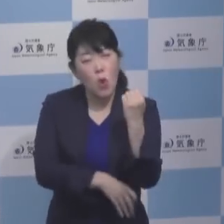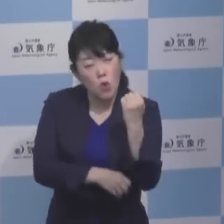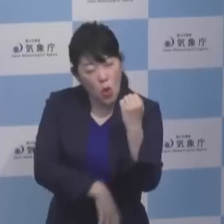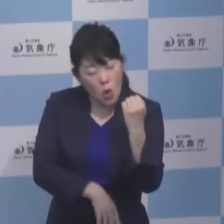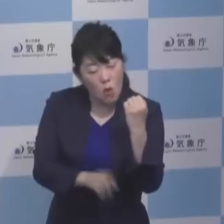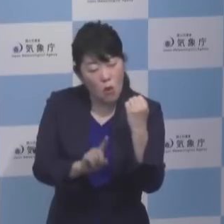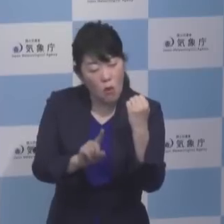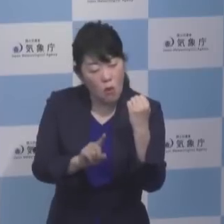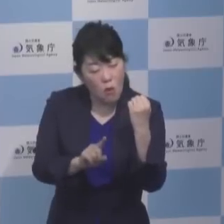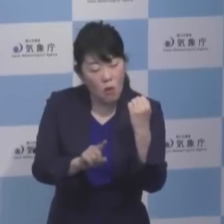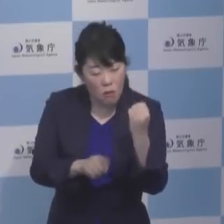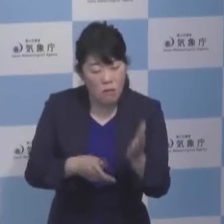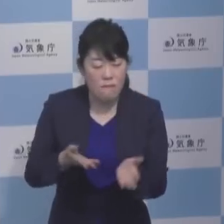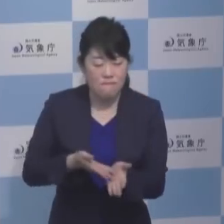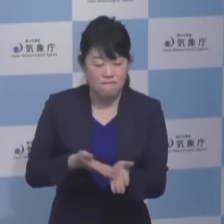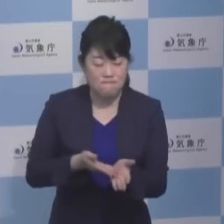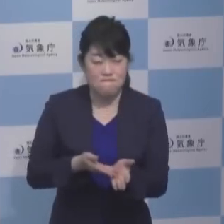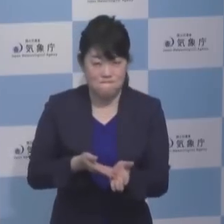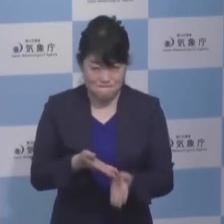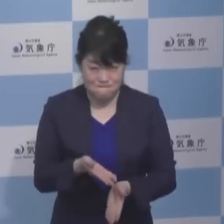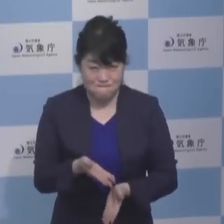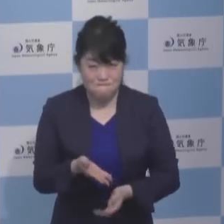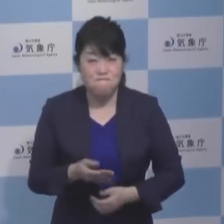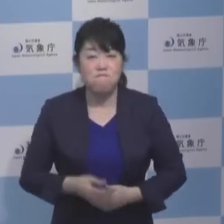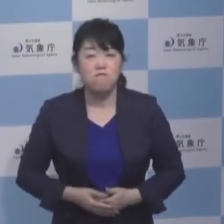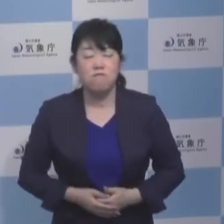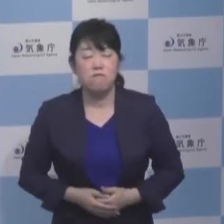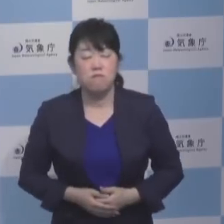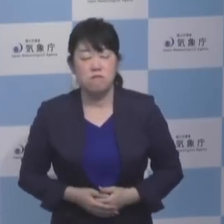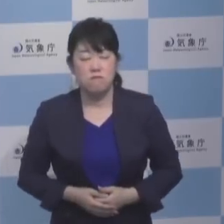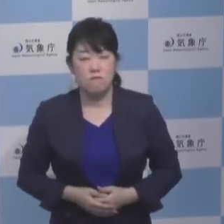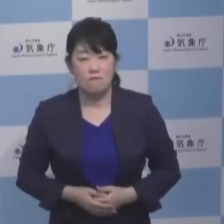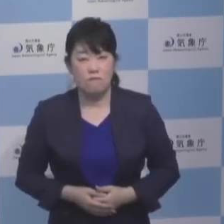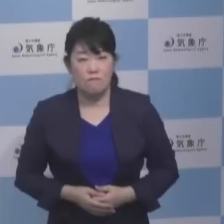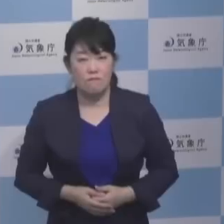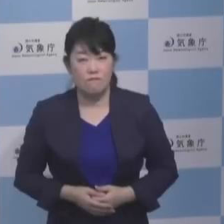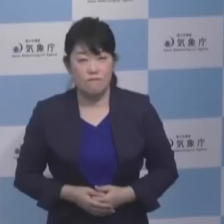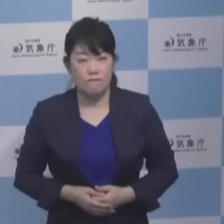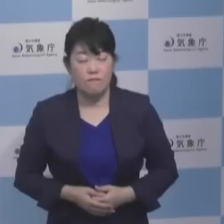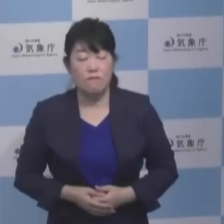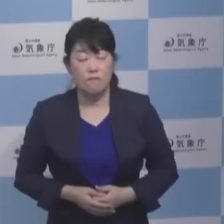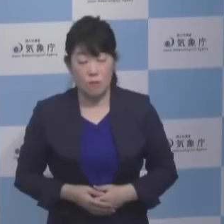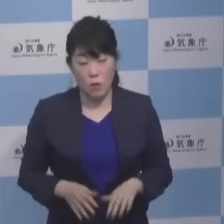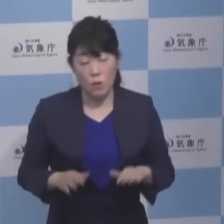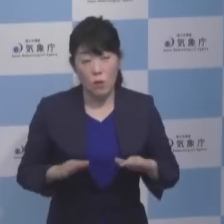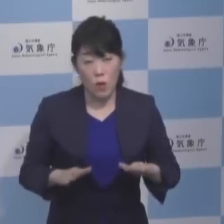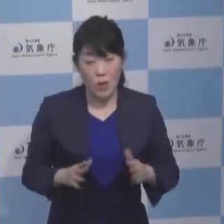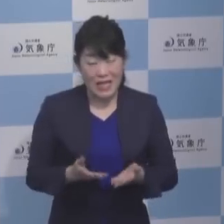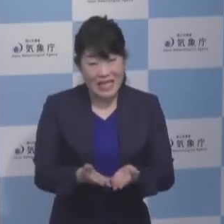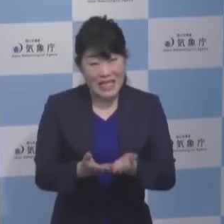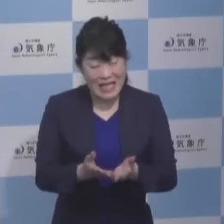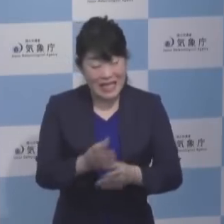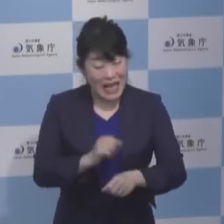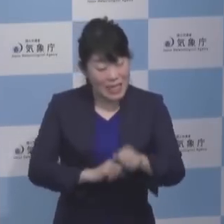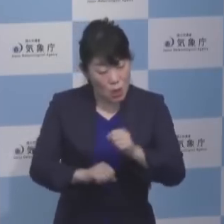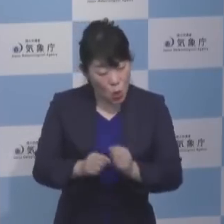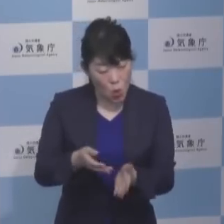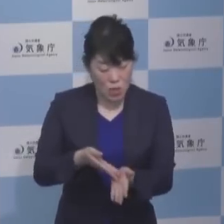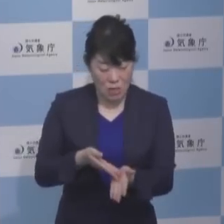機構解になります。まためくっていただいて今回の地震活動の説明です